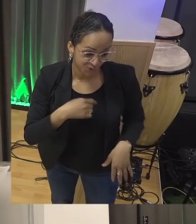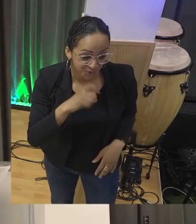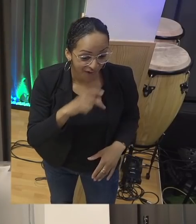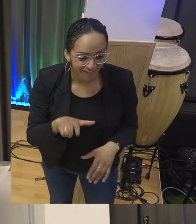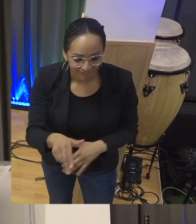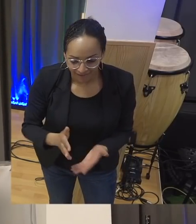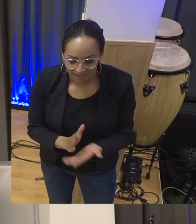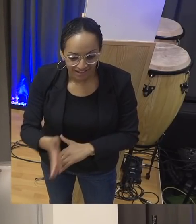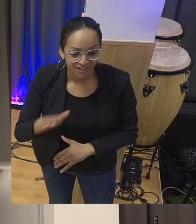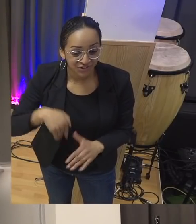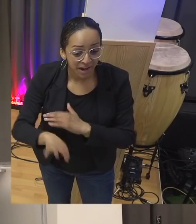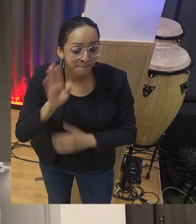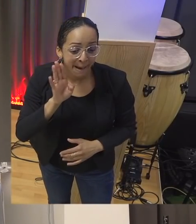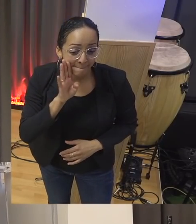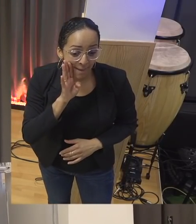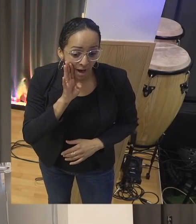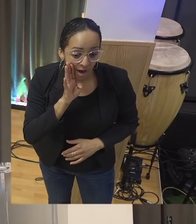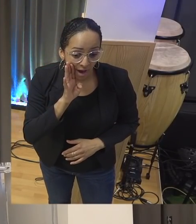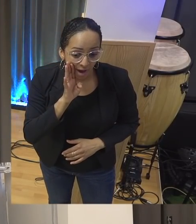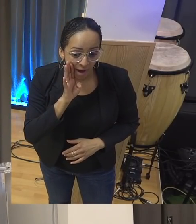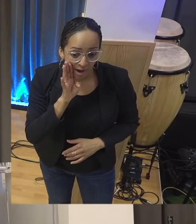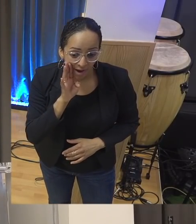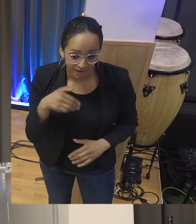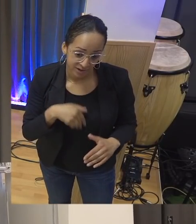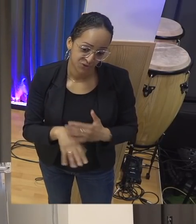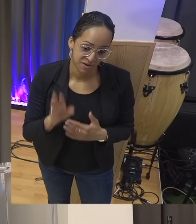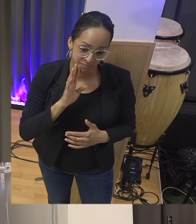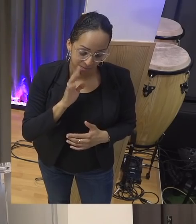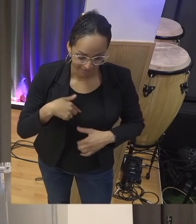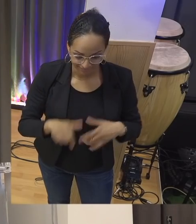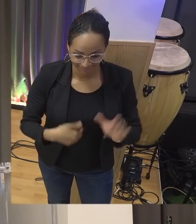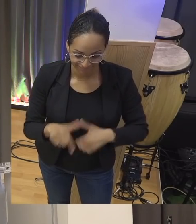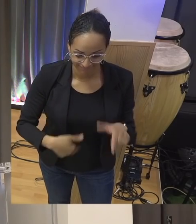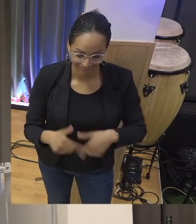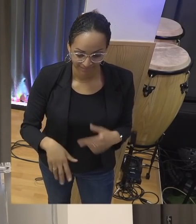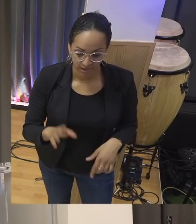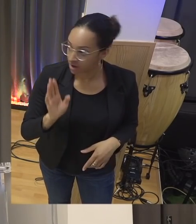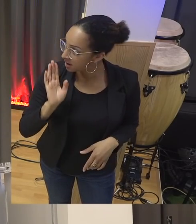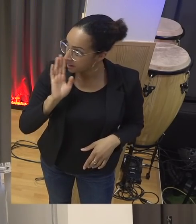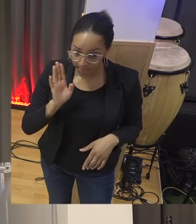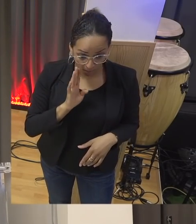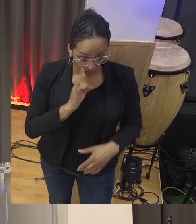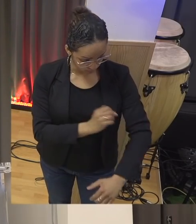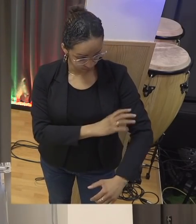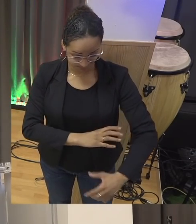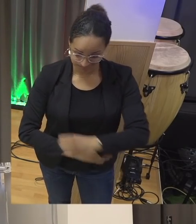ben Saïd, il arrête d'être quelqu'un d'autre, il est lui-même. Ma mère, mon frère, elle a des bras comme ça, Rombota el